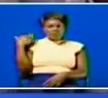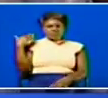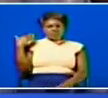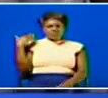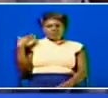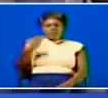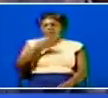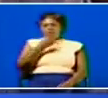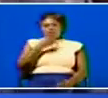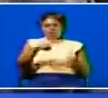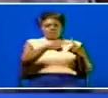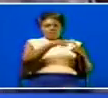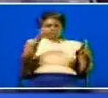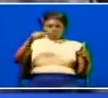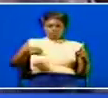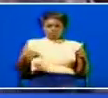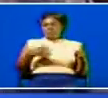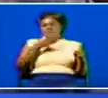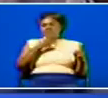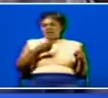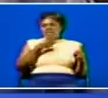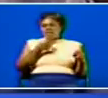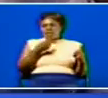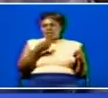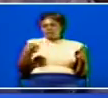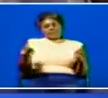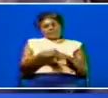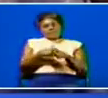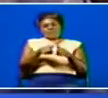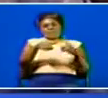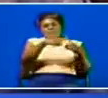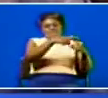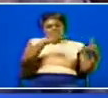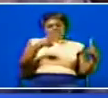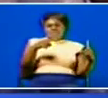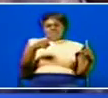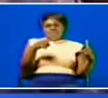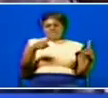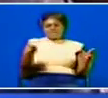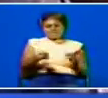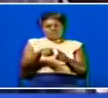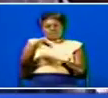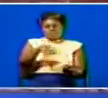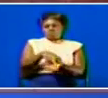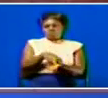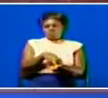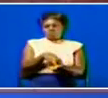the boy who was killed, today's father, was also killed under the same circumstances.